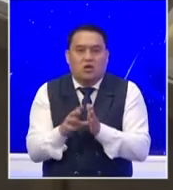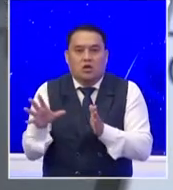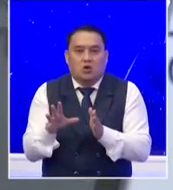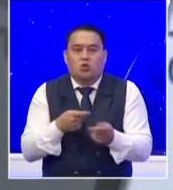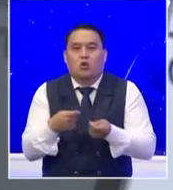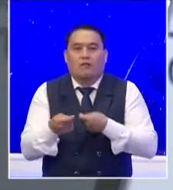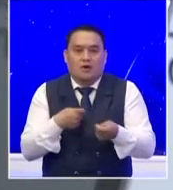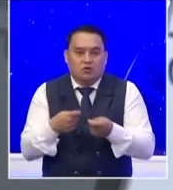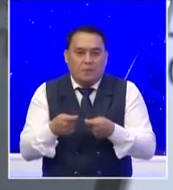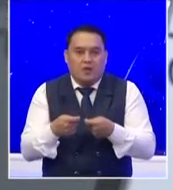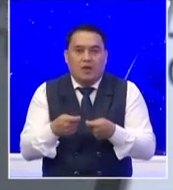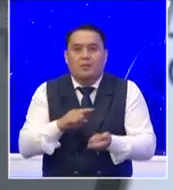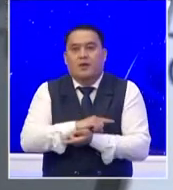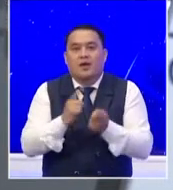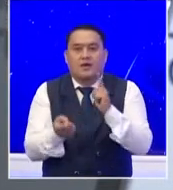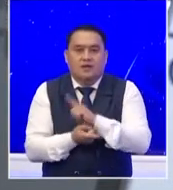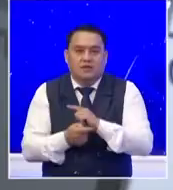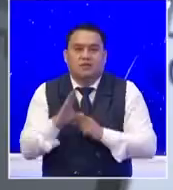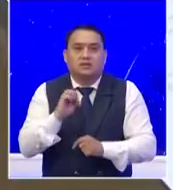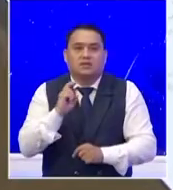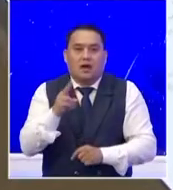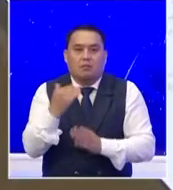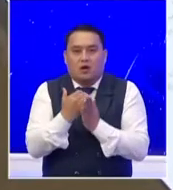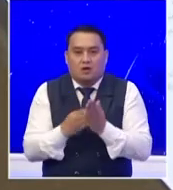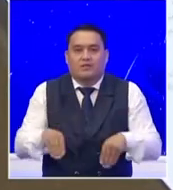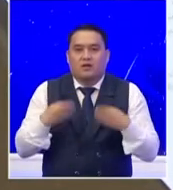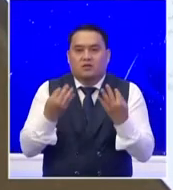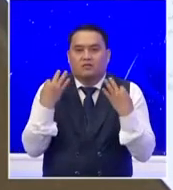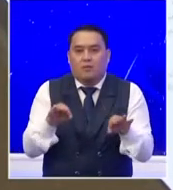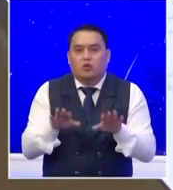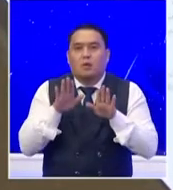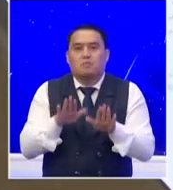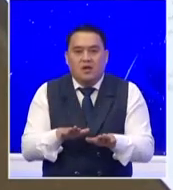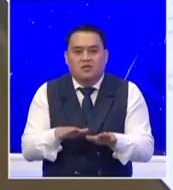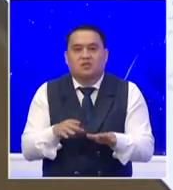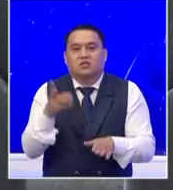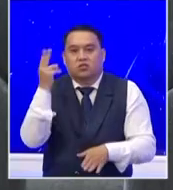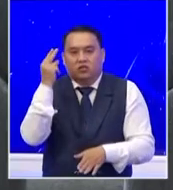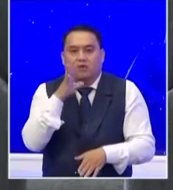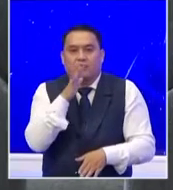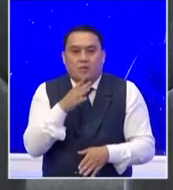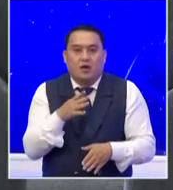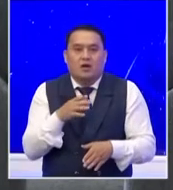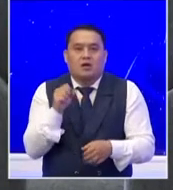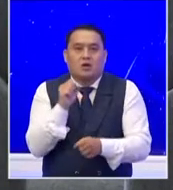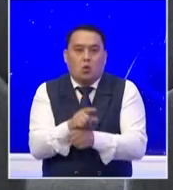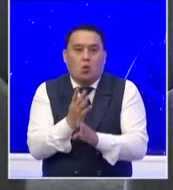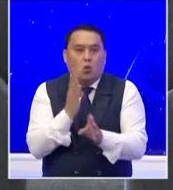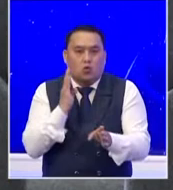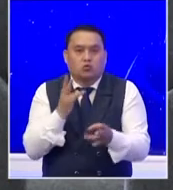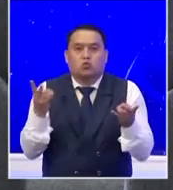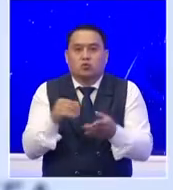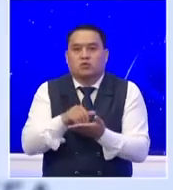электронного правительства. Переходя по ссылкам на сайтах, программа выдает свободное окошко на определенную дату. Для брони очереди